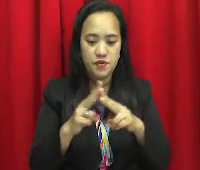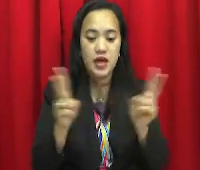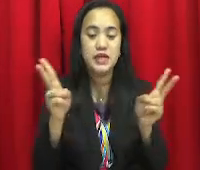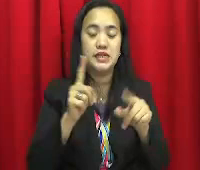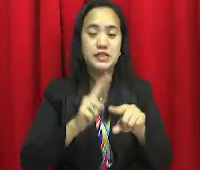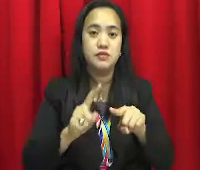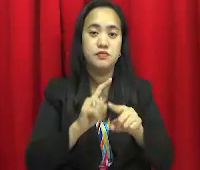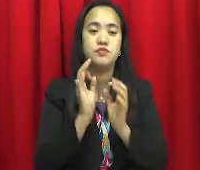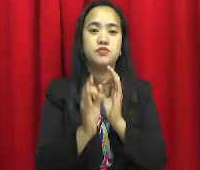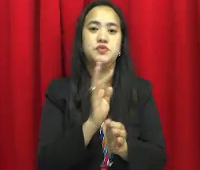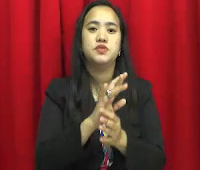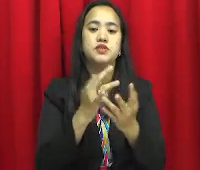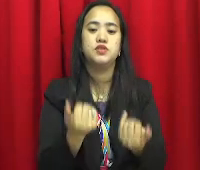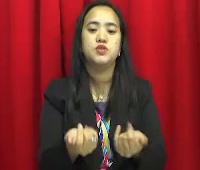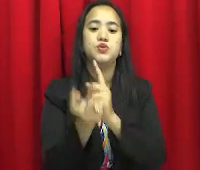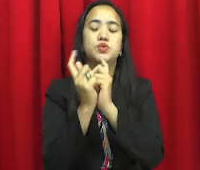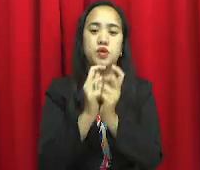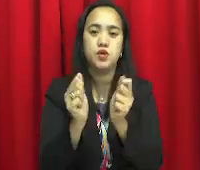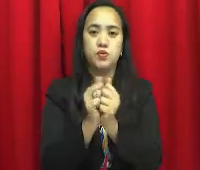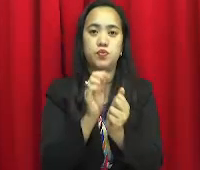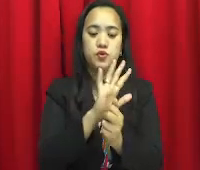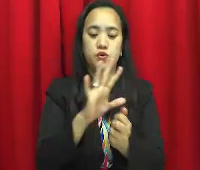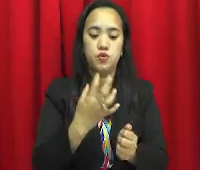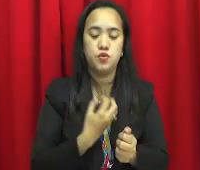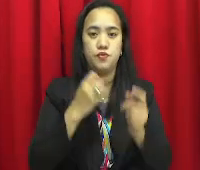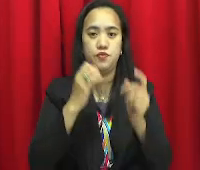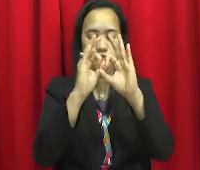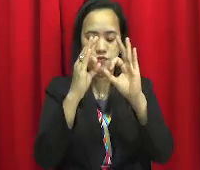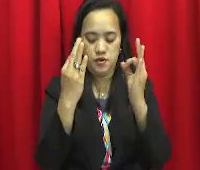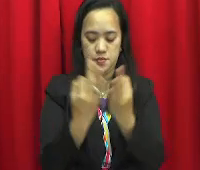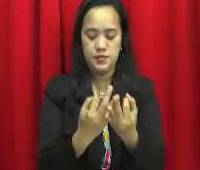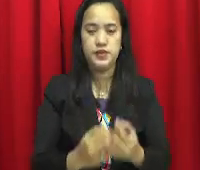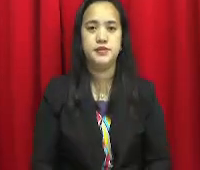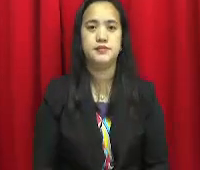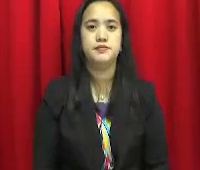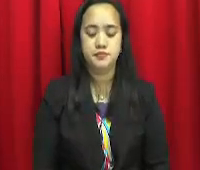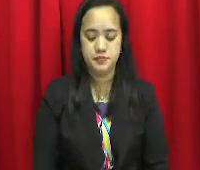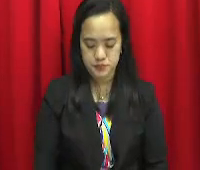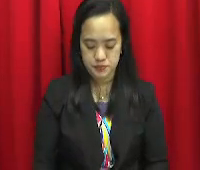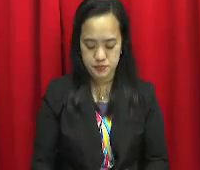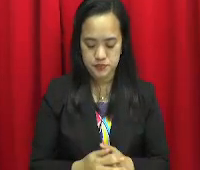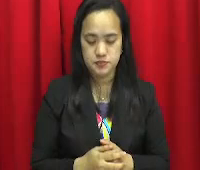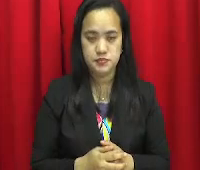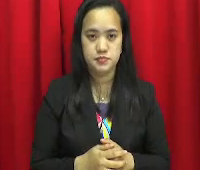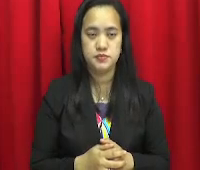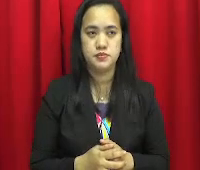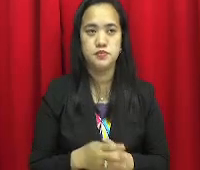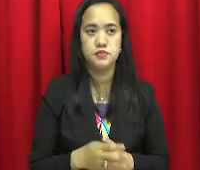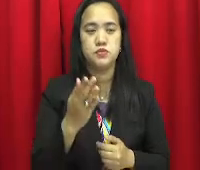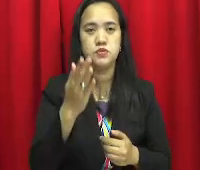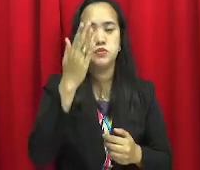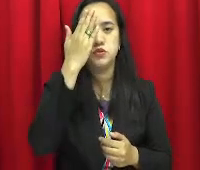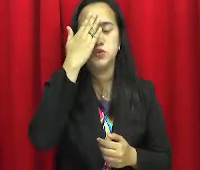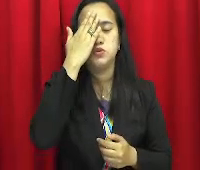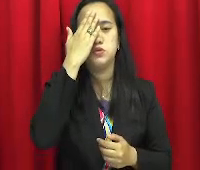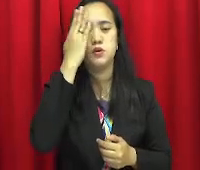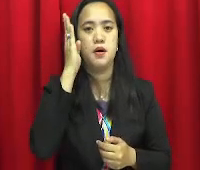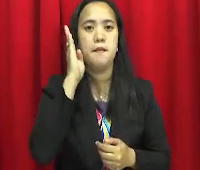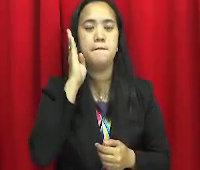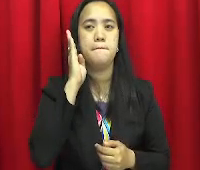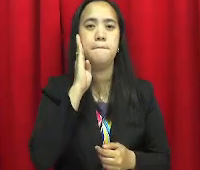niyo, ako'y natutuwa, no? Ito si Brother. Anak ni Obet, si Boggs.